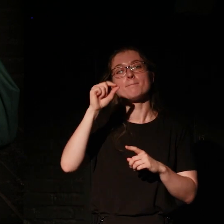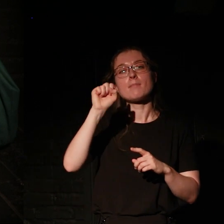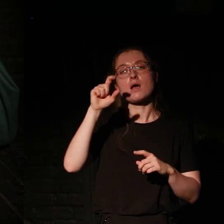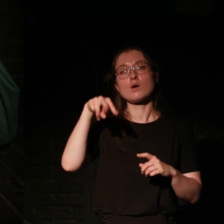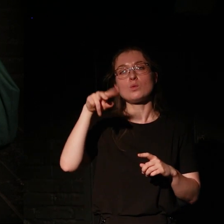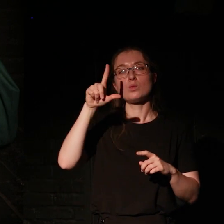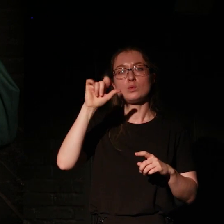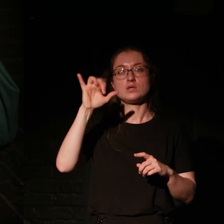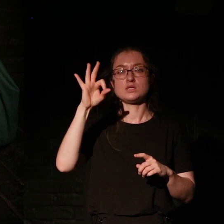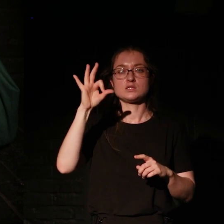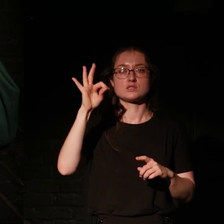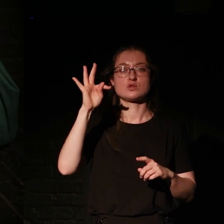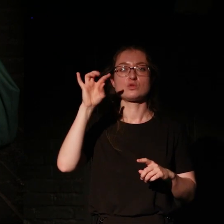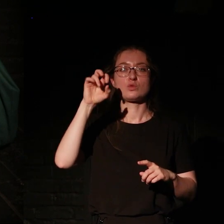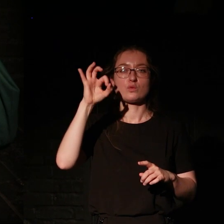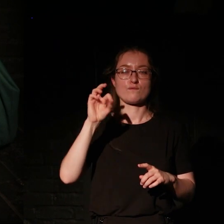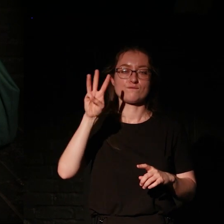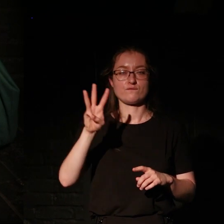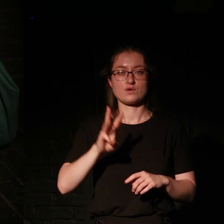Przykładem z kolei